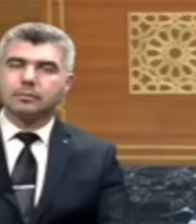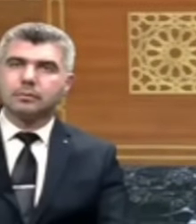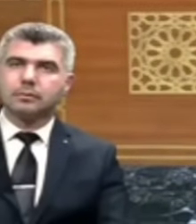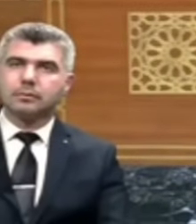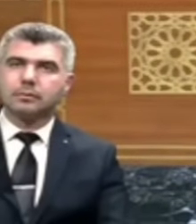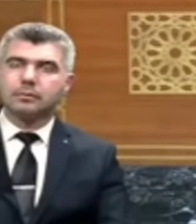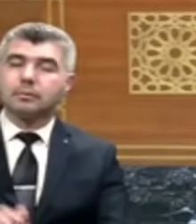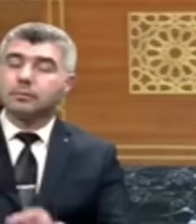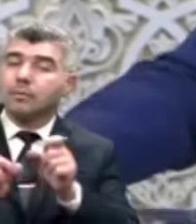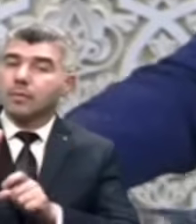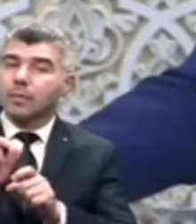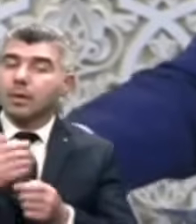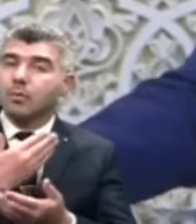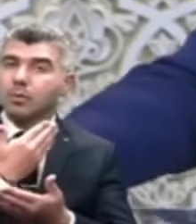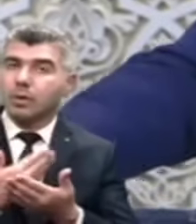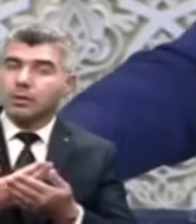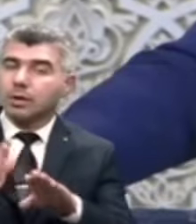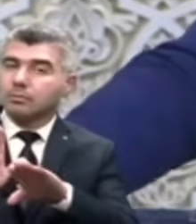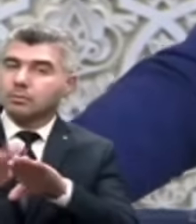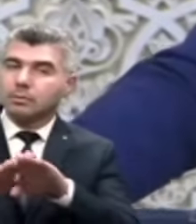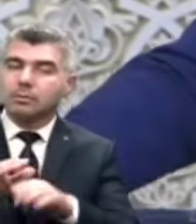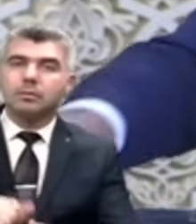السادة المسيدات السادة المستشارين.